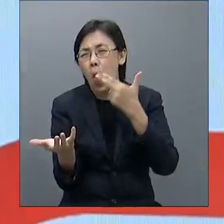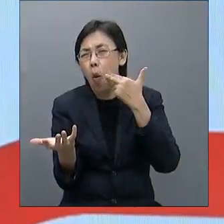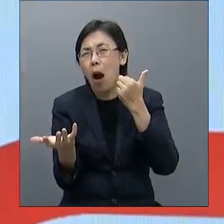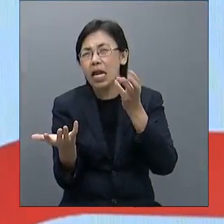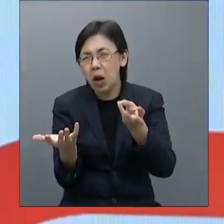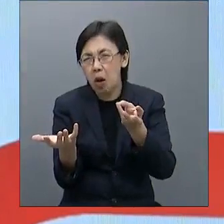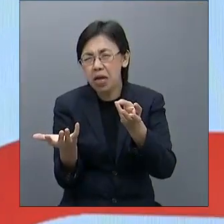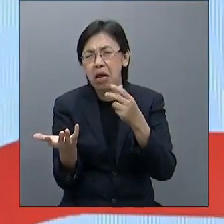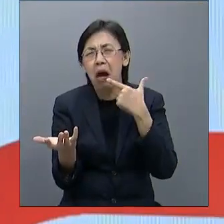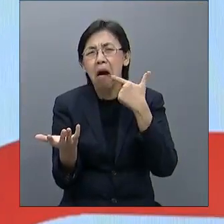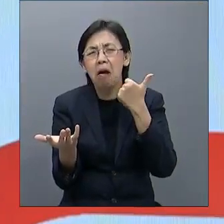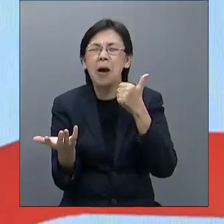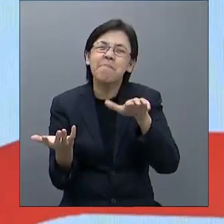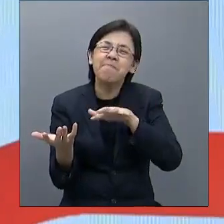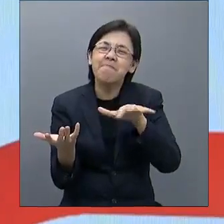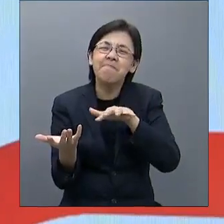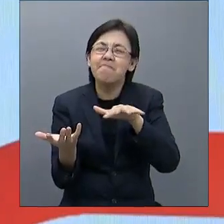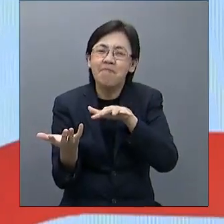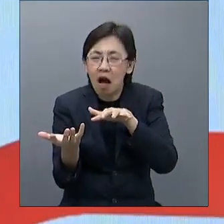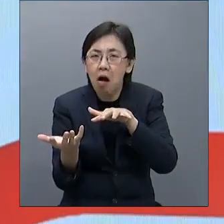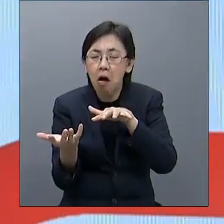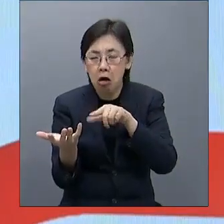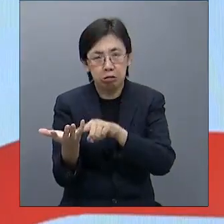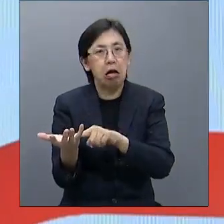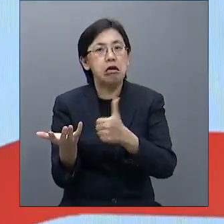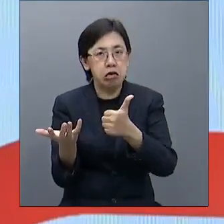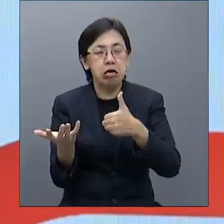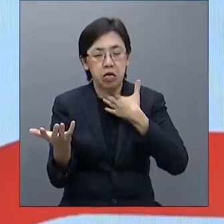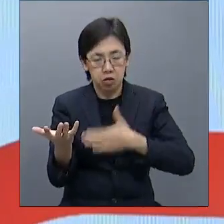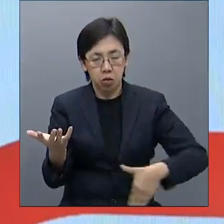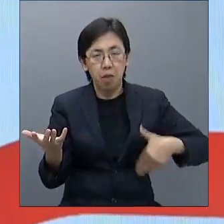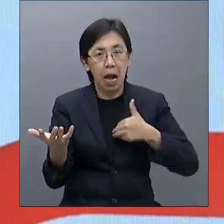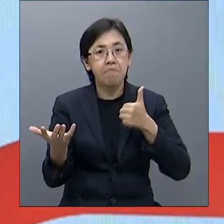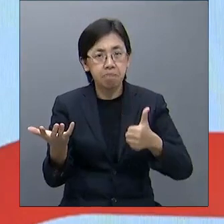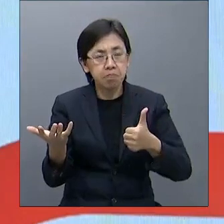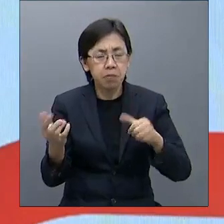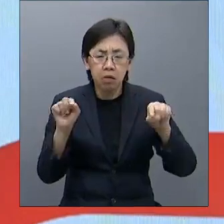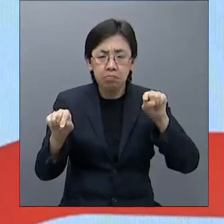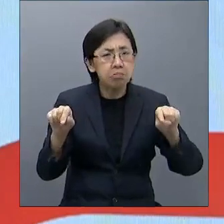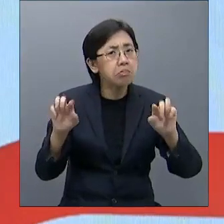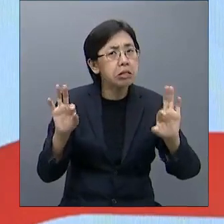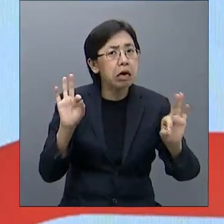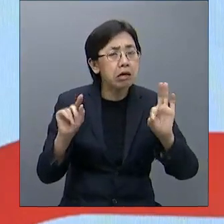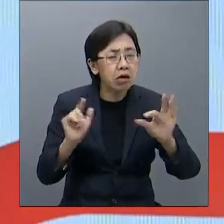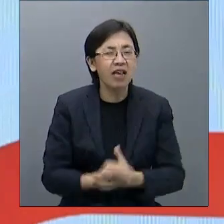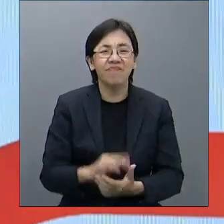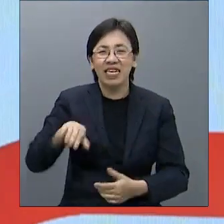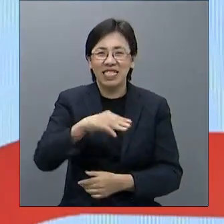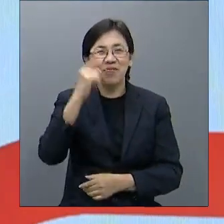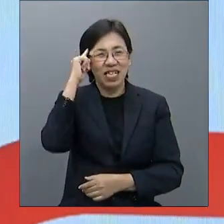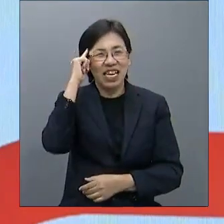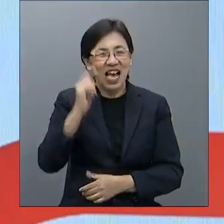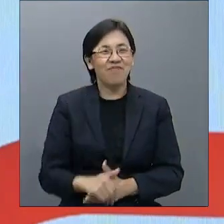ยความอร่อยอาจจะไม่ค่อยมีแต่ว่าดีต่อสุขภาพคุณผู้ชมเลือกจานไหนคะเชื่อว่าถ้าถามแบบนี้ทุกคนต้องเลือกจาน